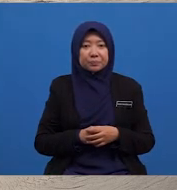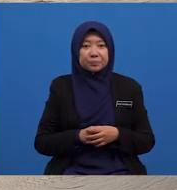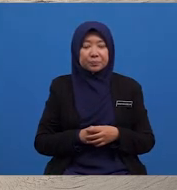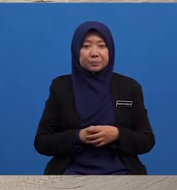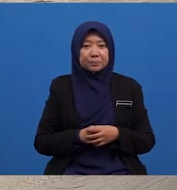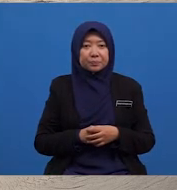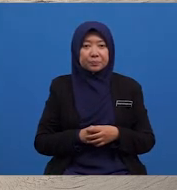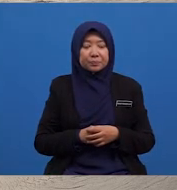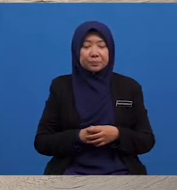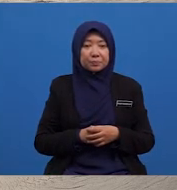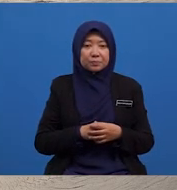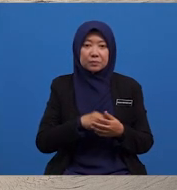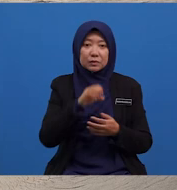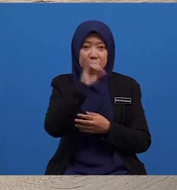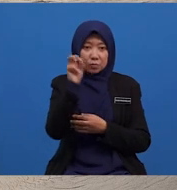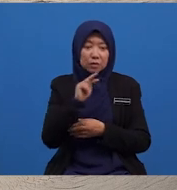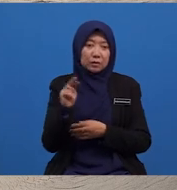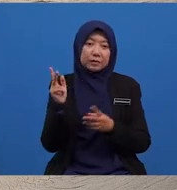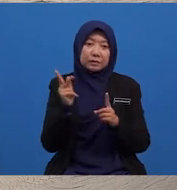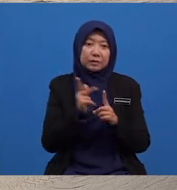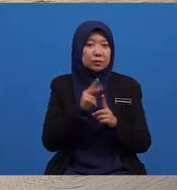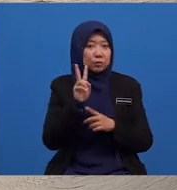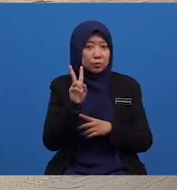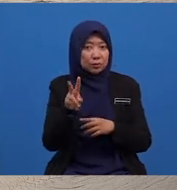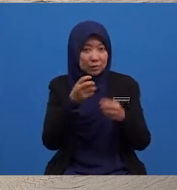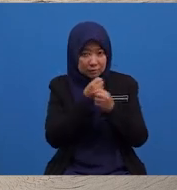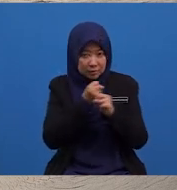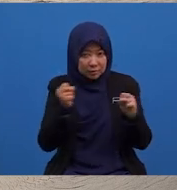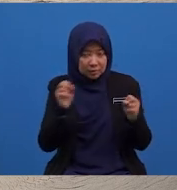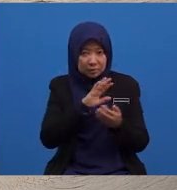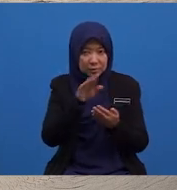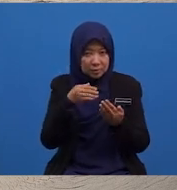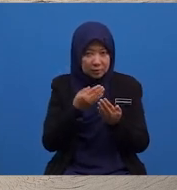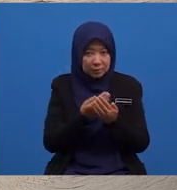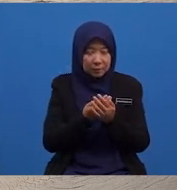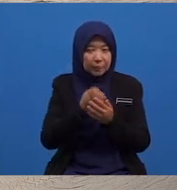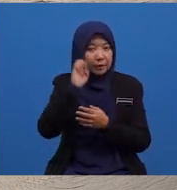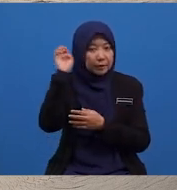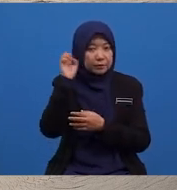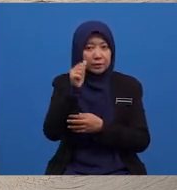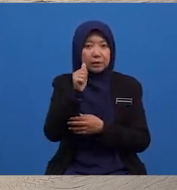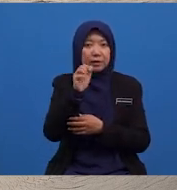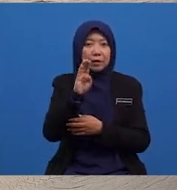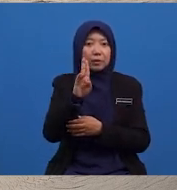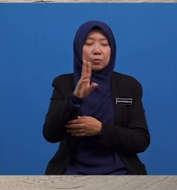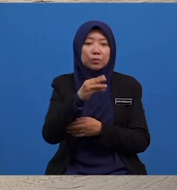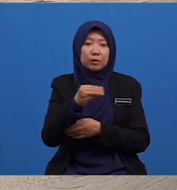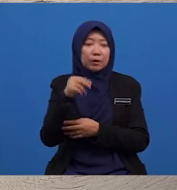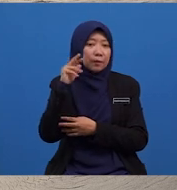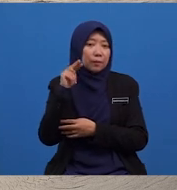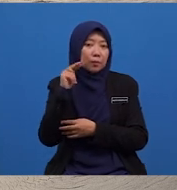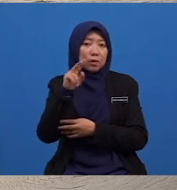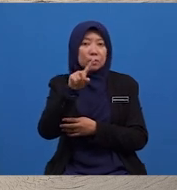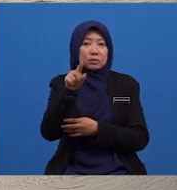Baiklah, soalan yang kedua. Sudah bersedia semua? Encik Abu dan Puan Zara menjaga